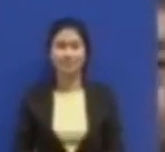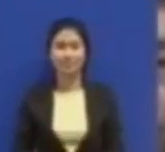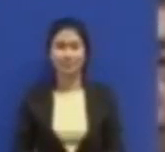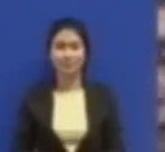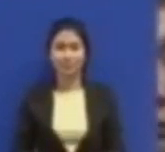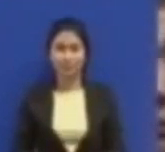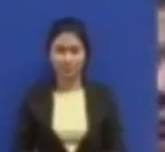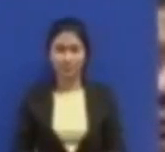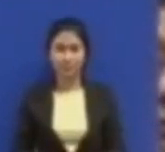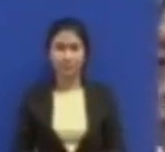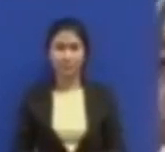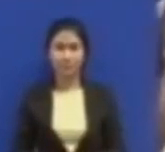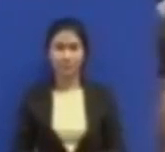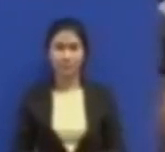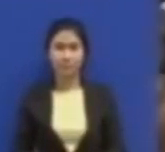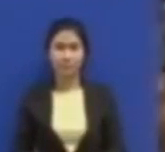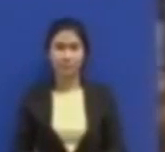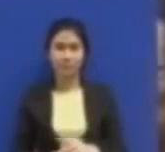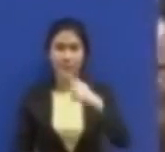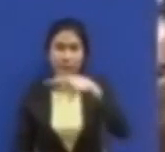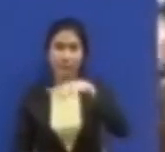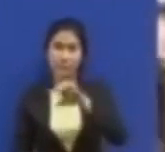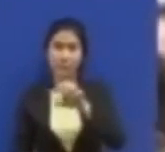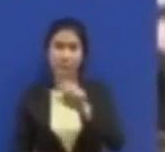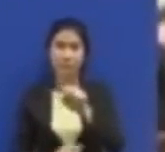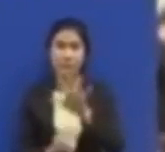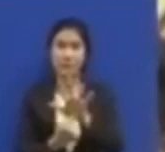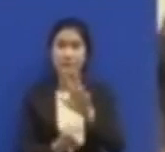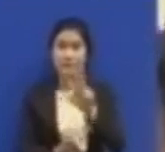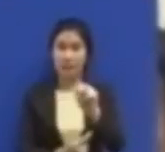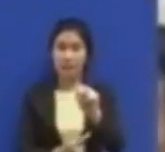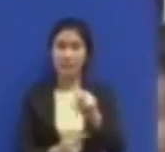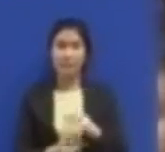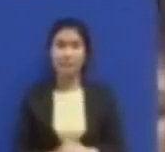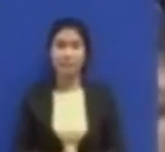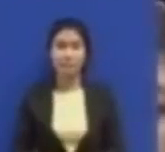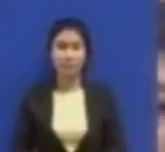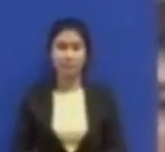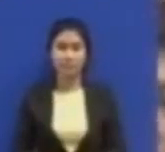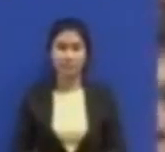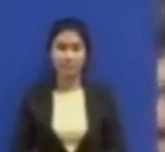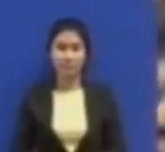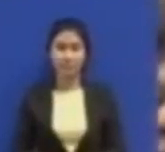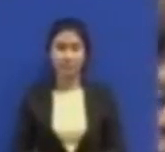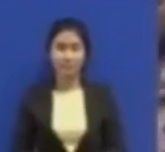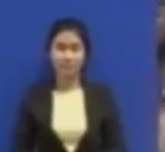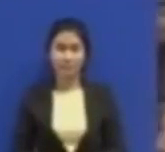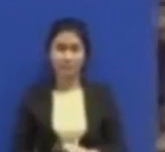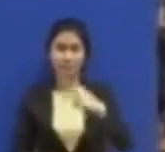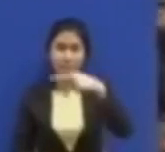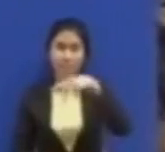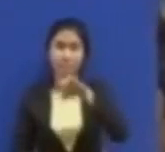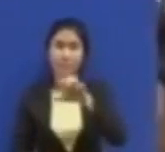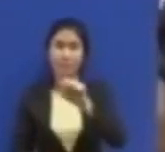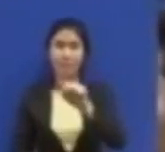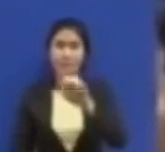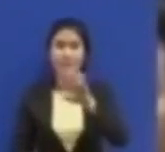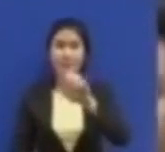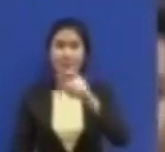127พลตำรวจโทพิสันจุนดิโลก128พลเอกพิสิทธิ์สิทธิส